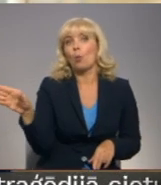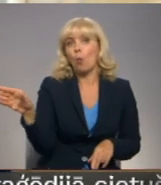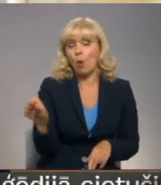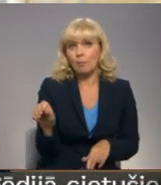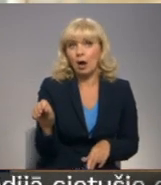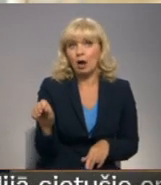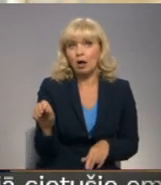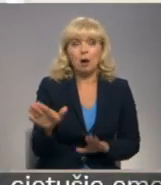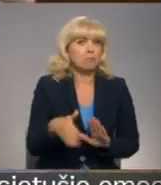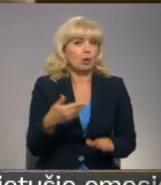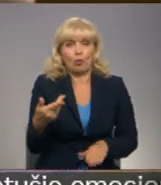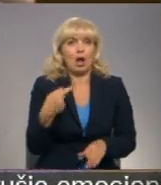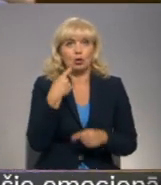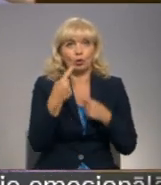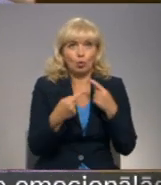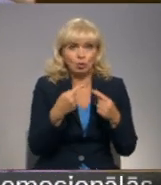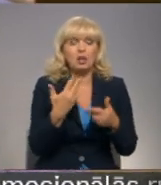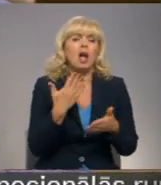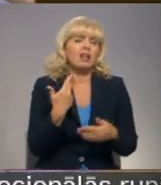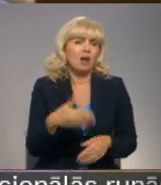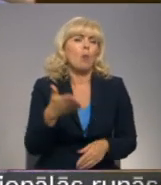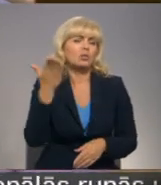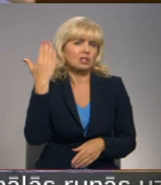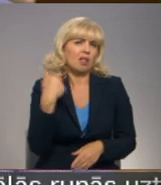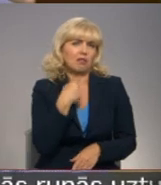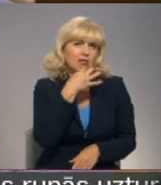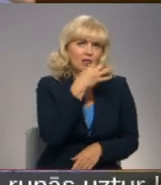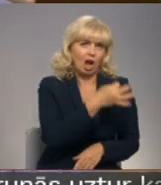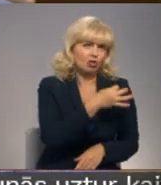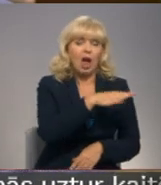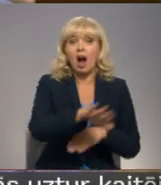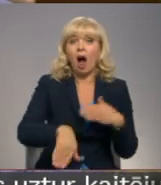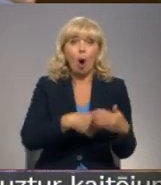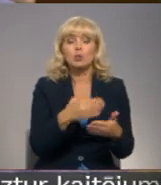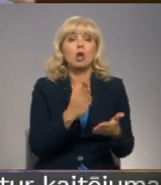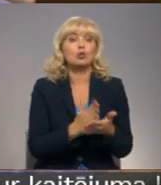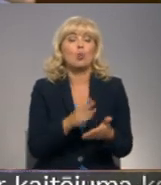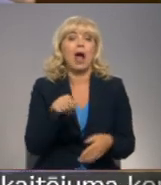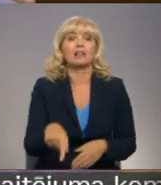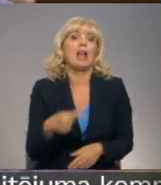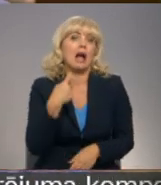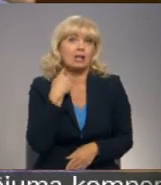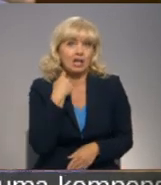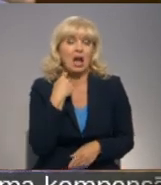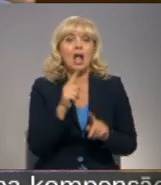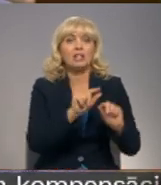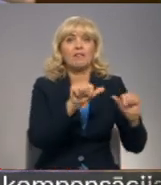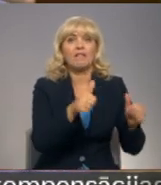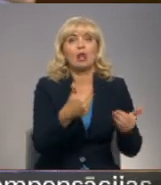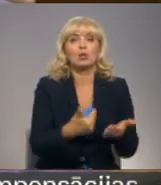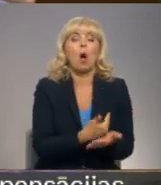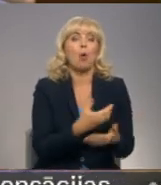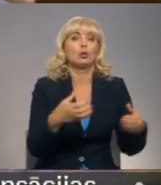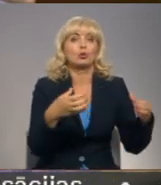tad par ko ir runa? To mēs esam jau sen jau būtībā teikuši, ka tas haoss, kas šobrīd Rīgā ir un šobrīd arī veidojās jaunas